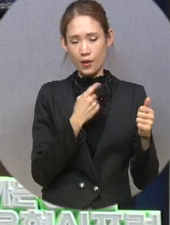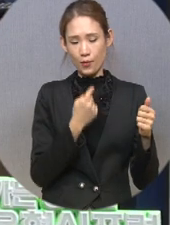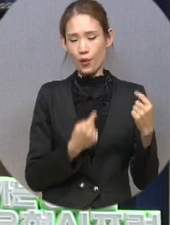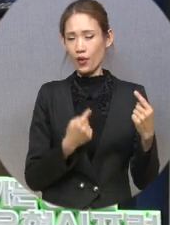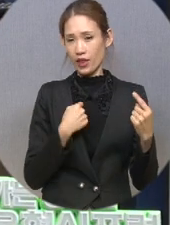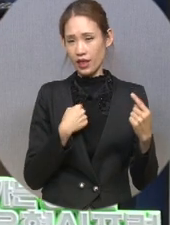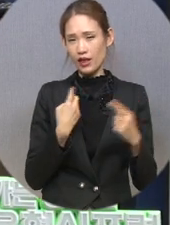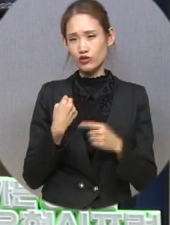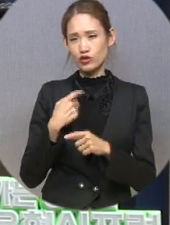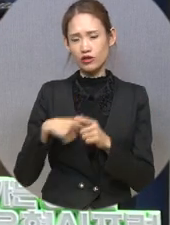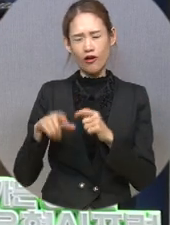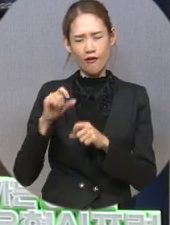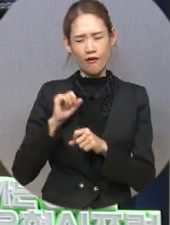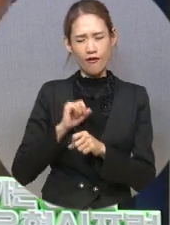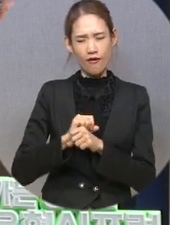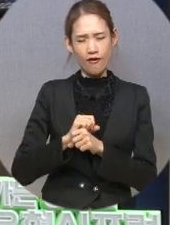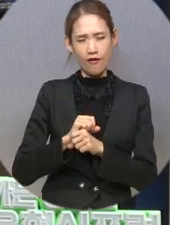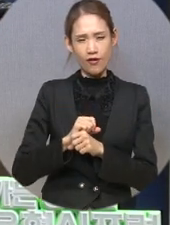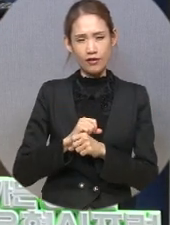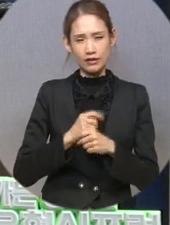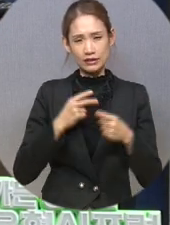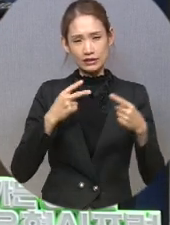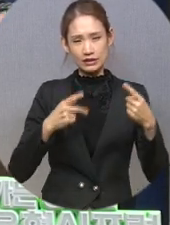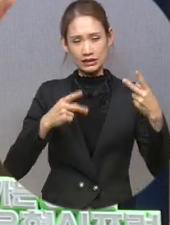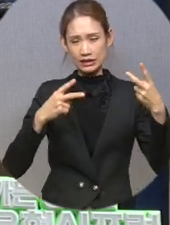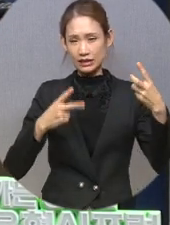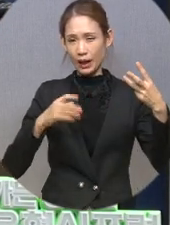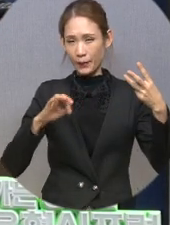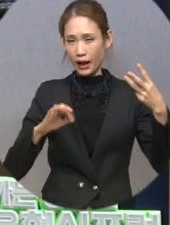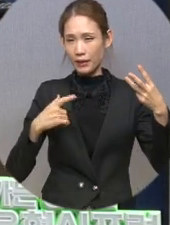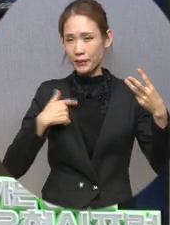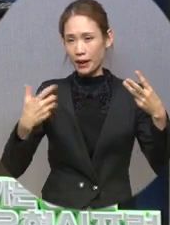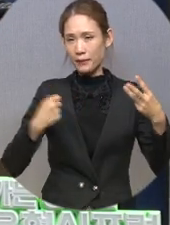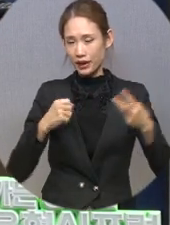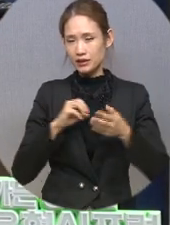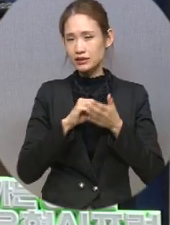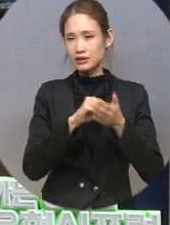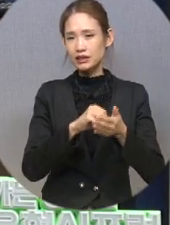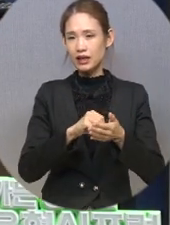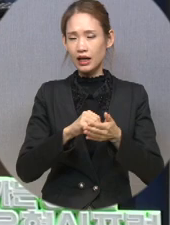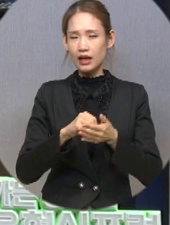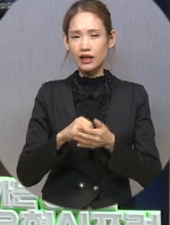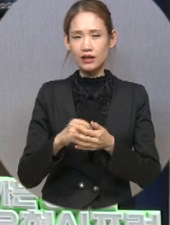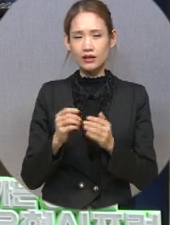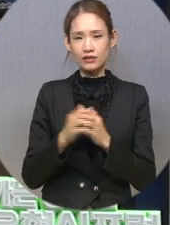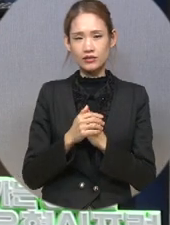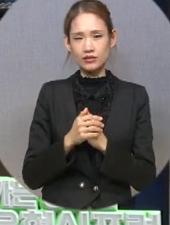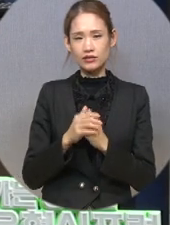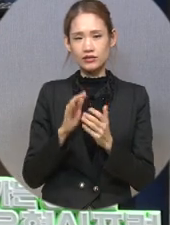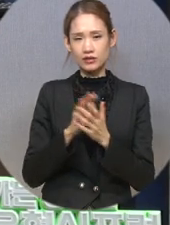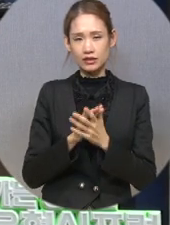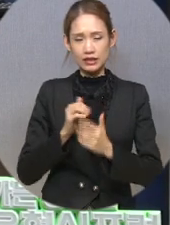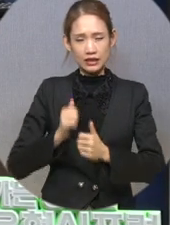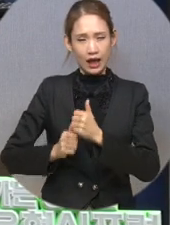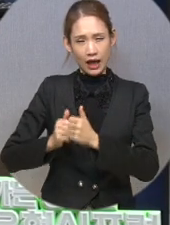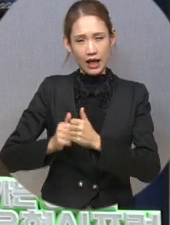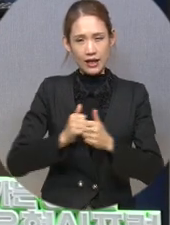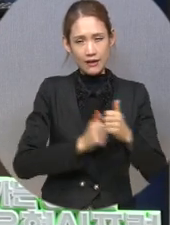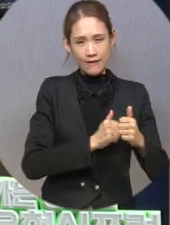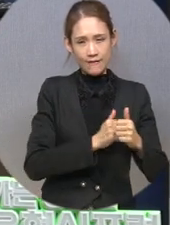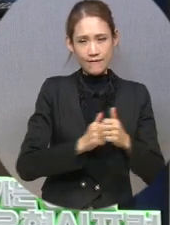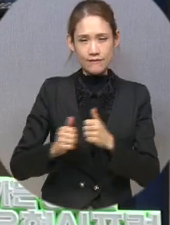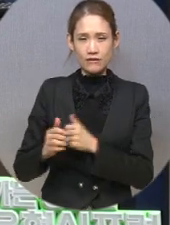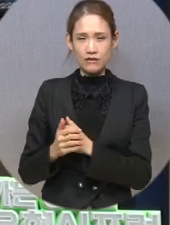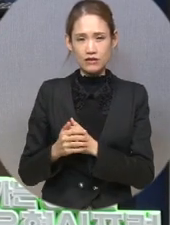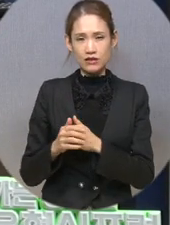내가 수학을 더 잘해야 등급을 잘 받아야 뭐 어느 대학을 가, 이렇게 해서 친구들하고 경쟁상대가 돼가지고